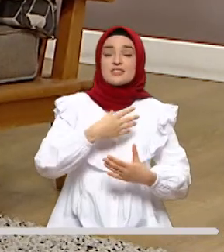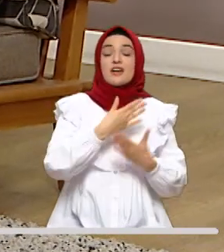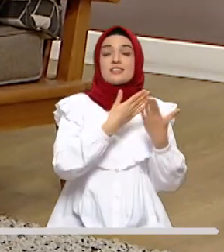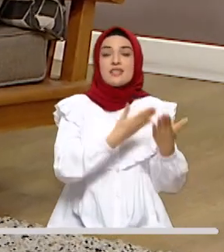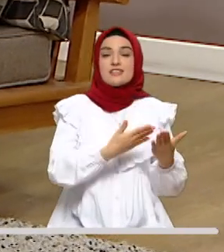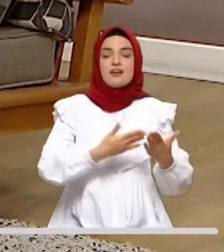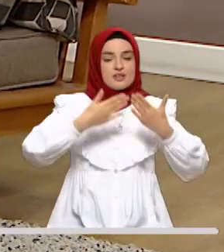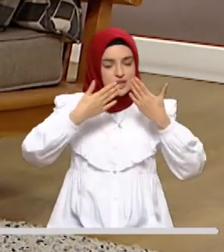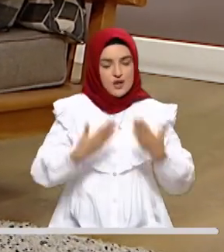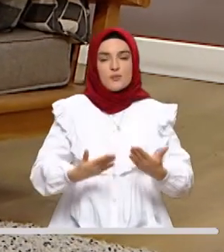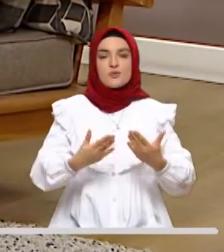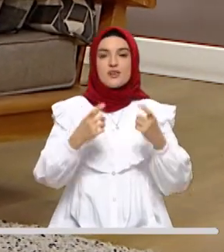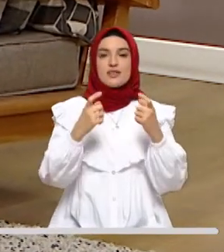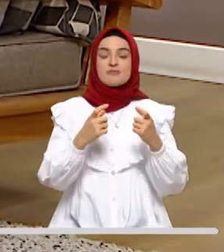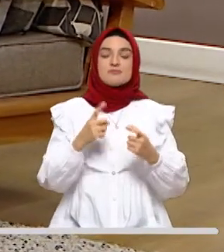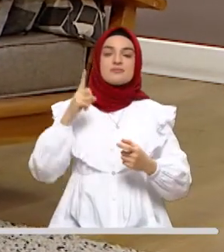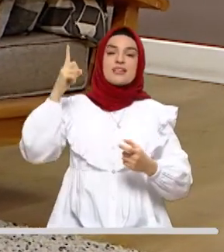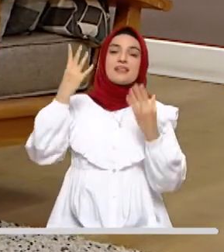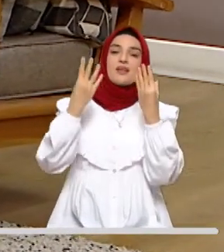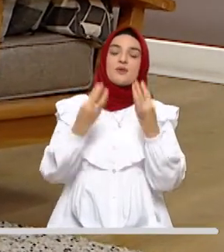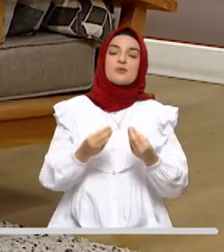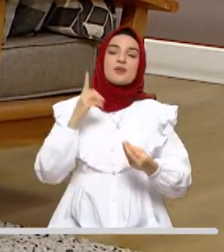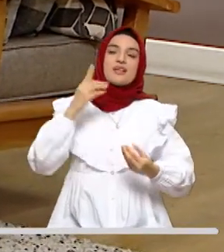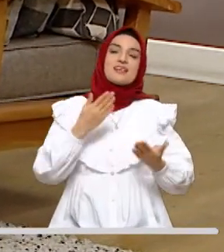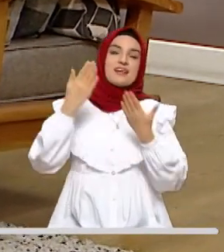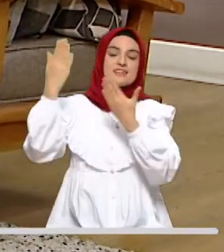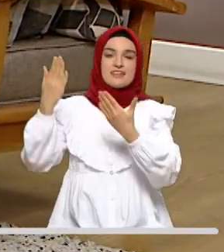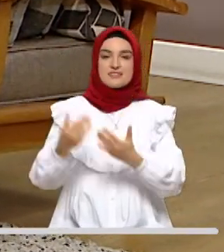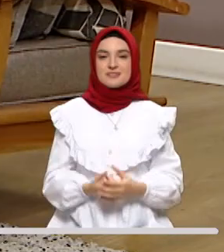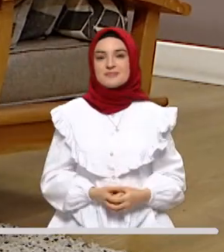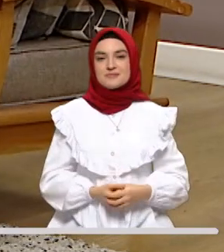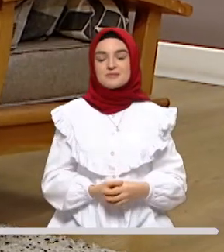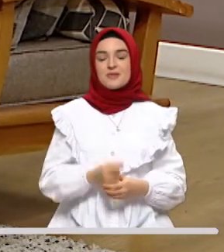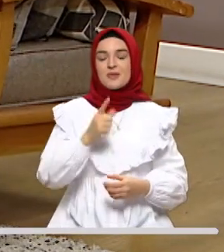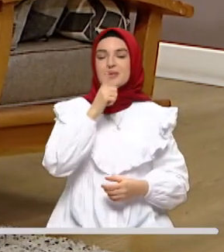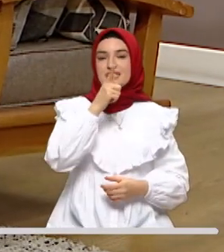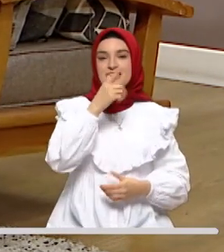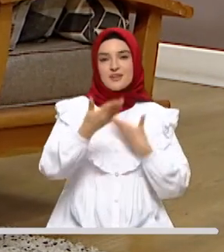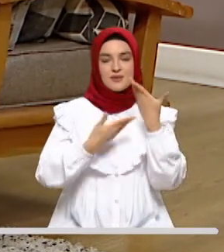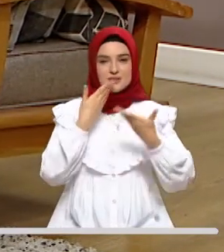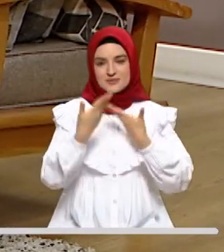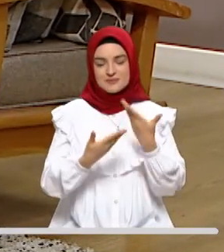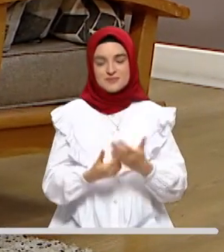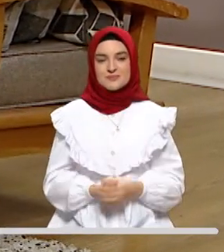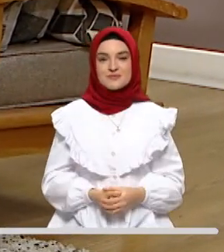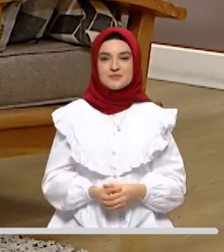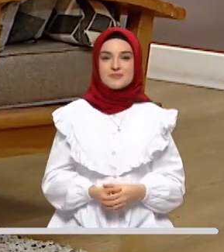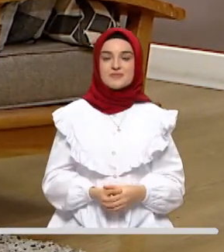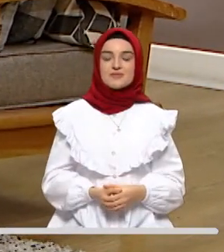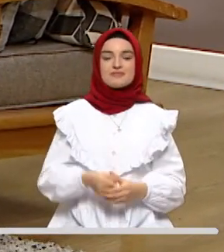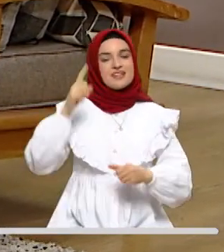divanına, senden olduk sana geldik. Evet, bir yaşname, bir dörtlükte hafif hafızam gitti